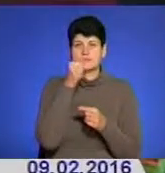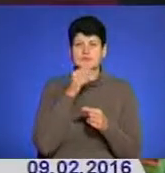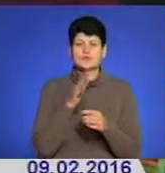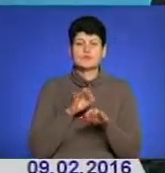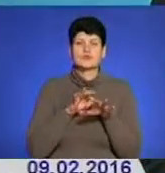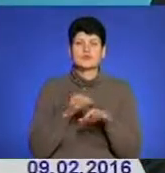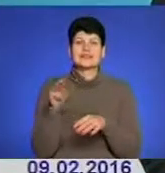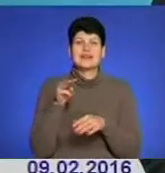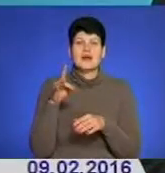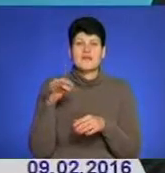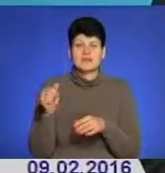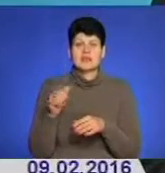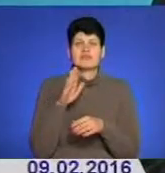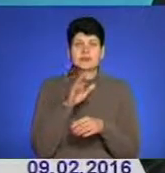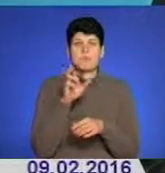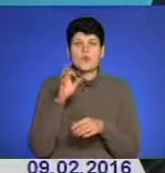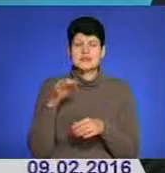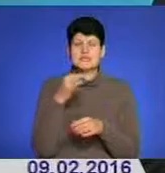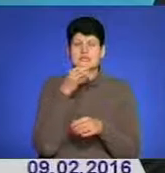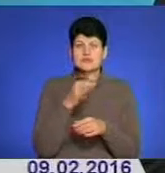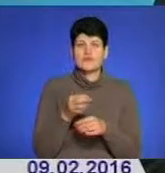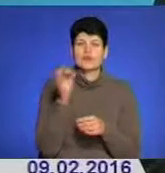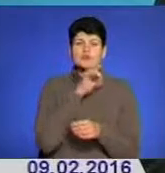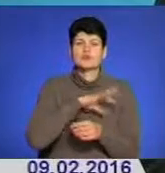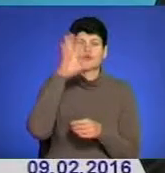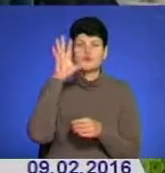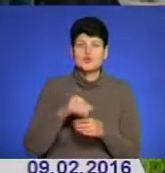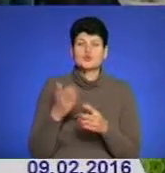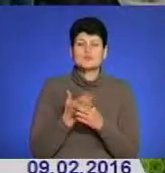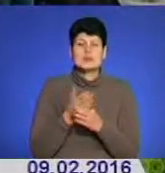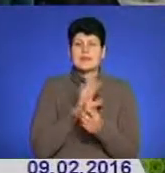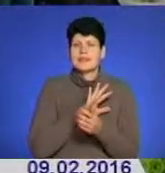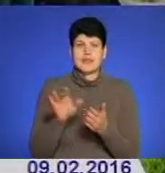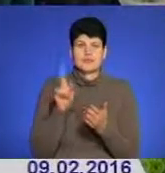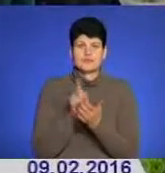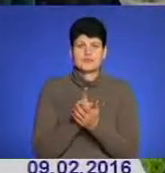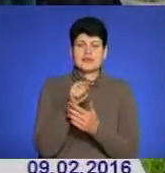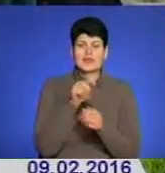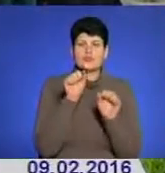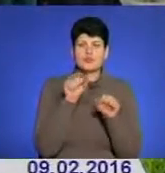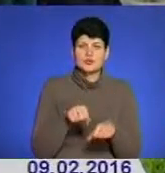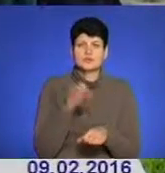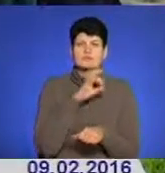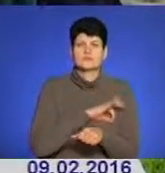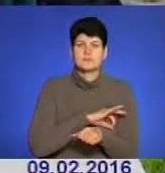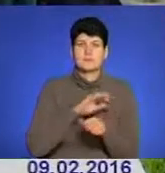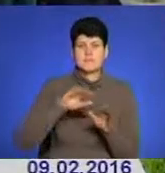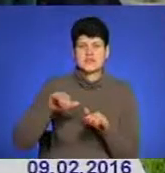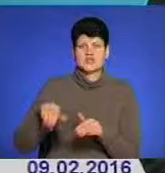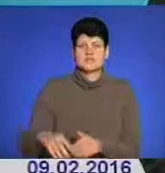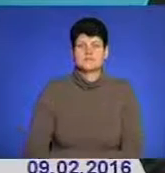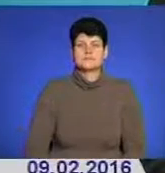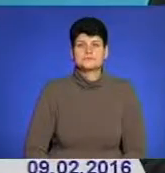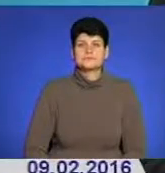у травні. Вадим Боярський також наголосив, що використовувати усю субсидію не обов'язково, нею можна буде скористатися пізніше.